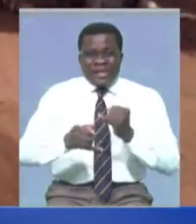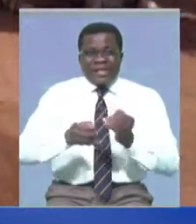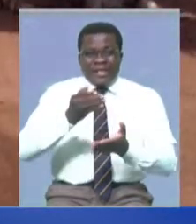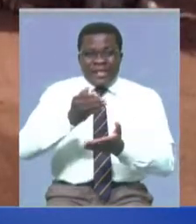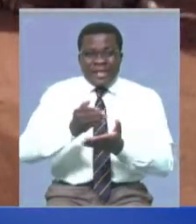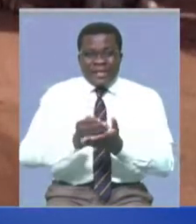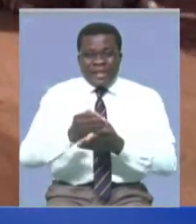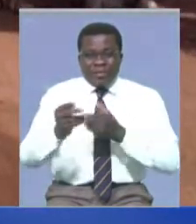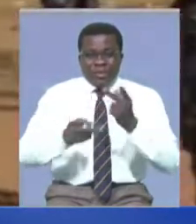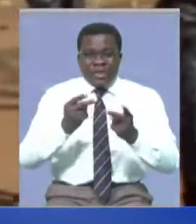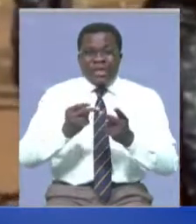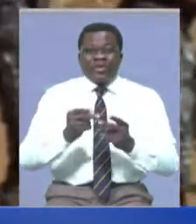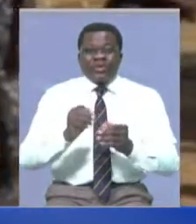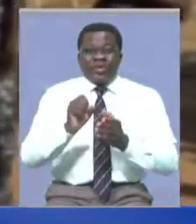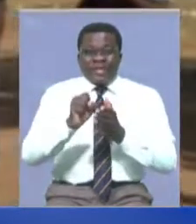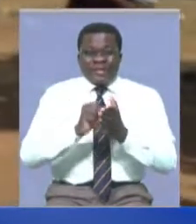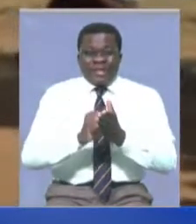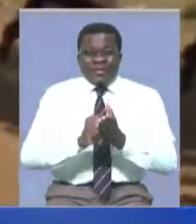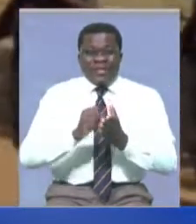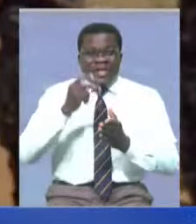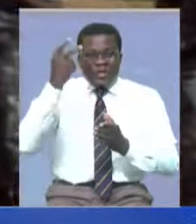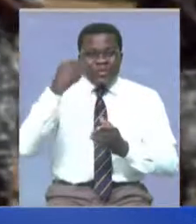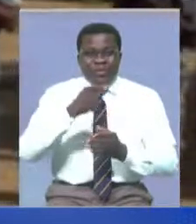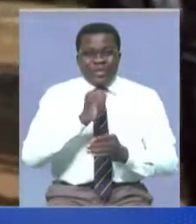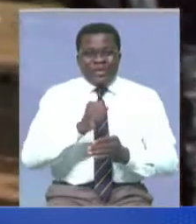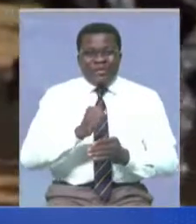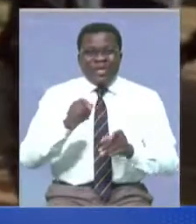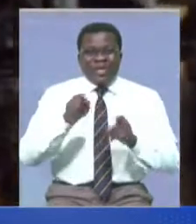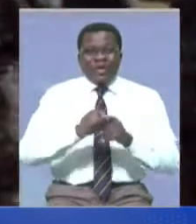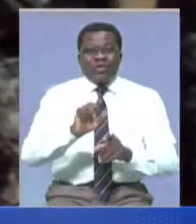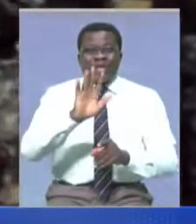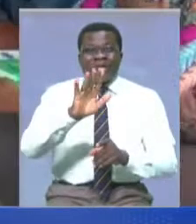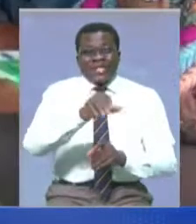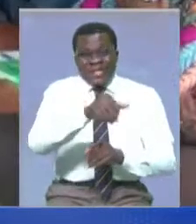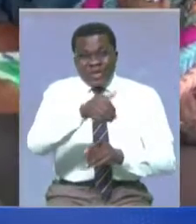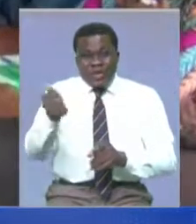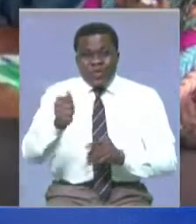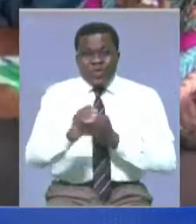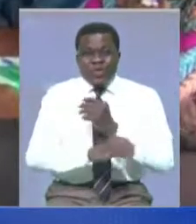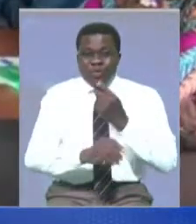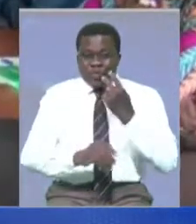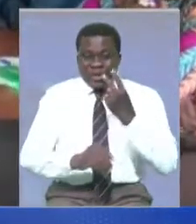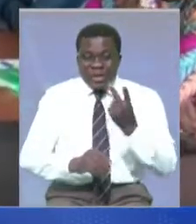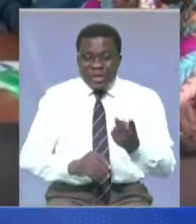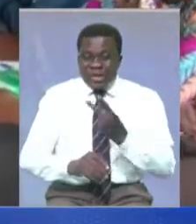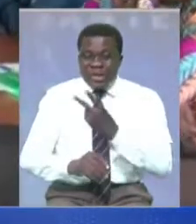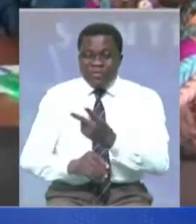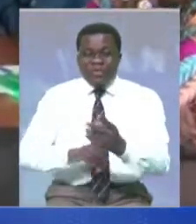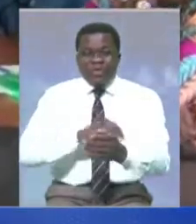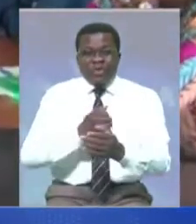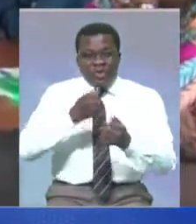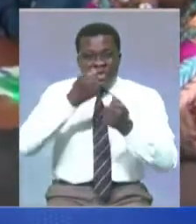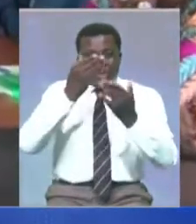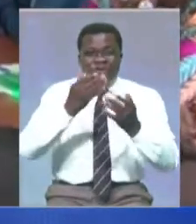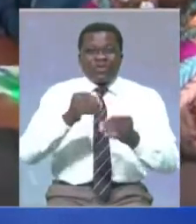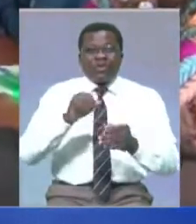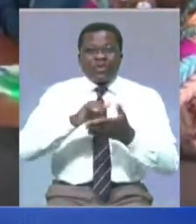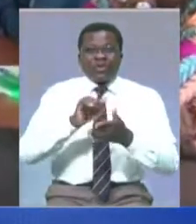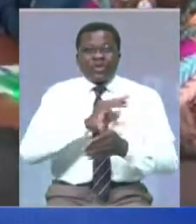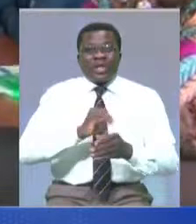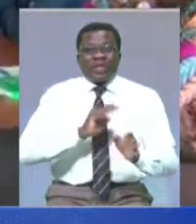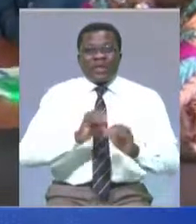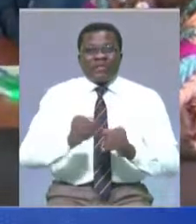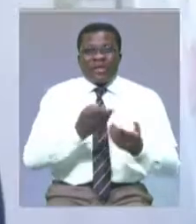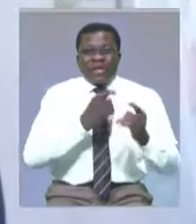tournée statutaire du préfet Ahmed Bello Kisama. Ici, comme dans les 5 autres communes parcourues, l'autorité s'informe des exploits de la mairie. Depuis